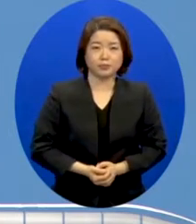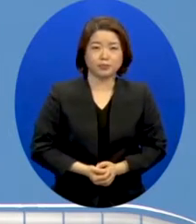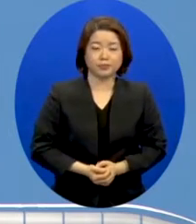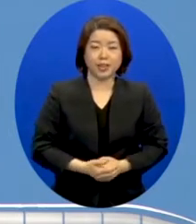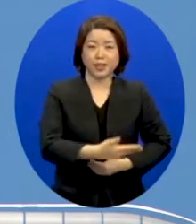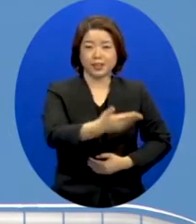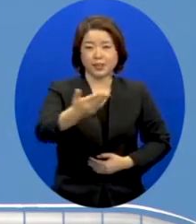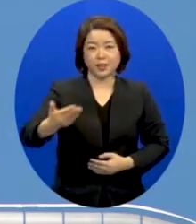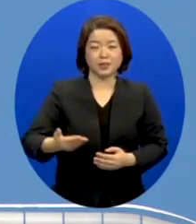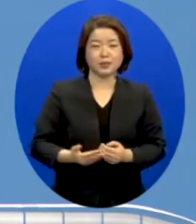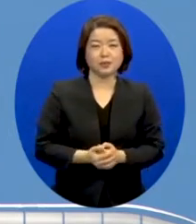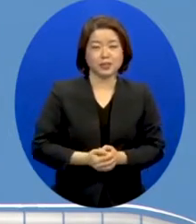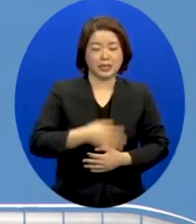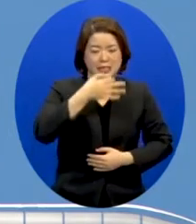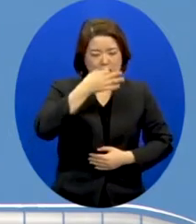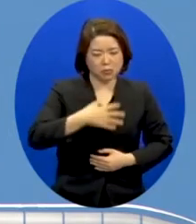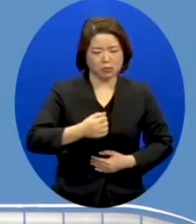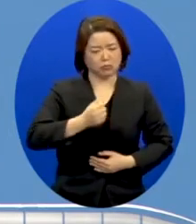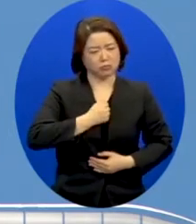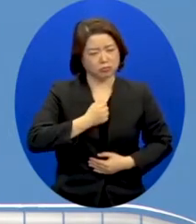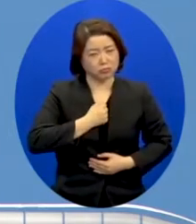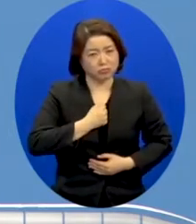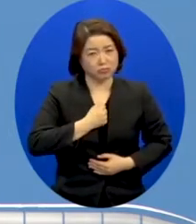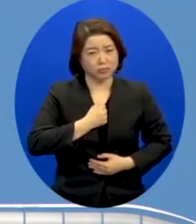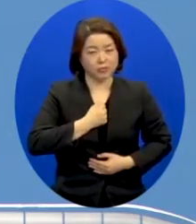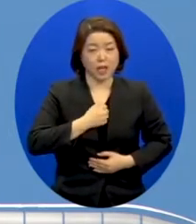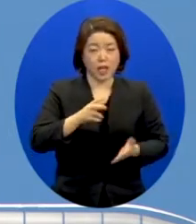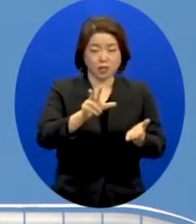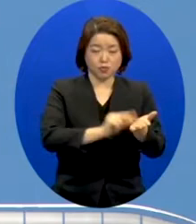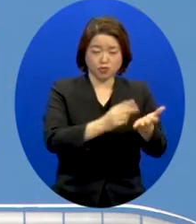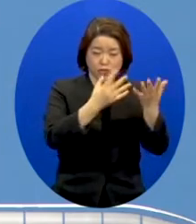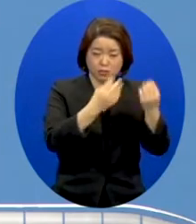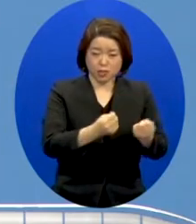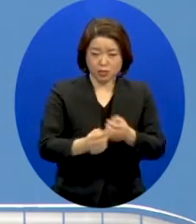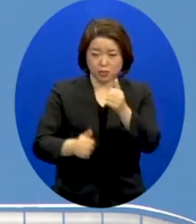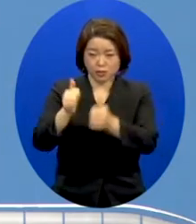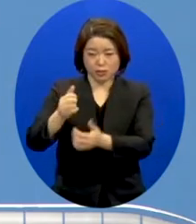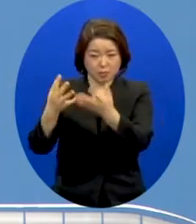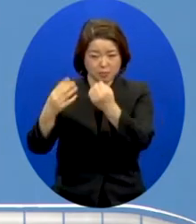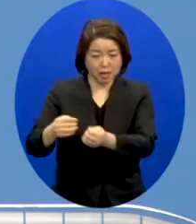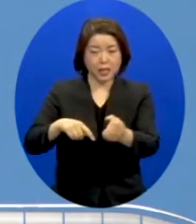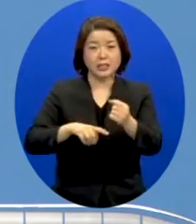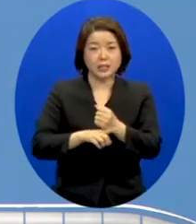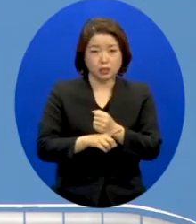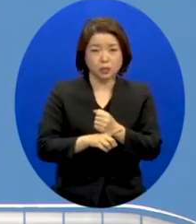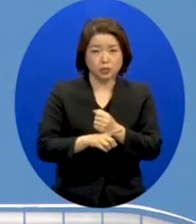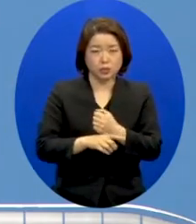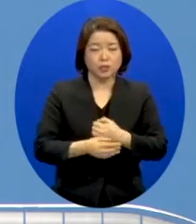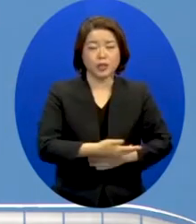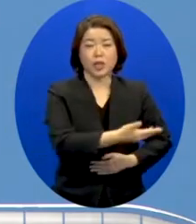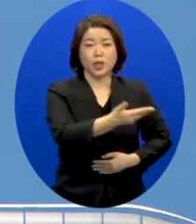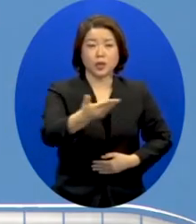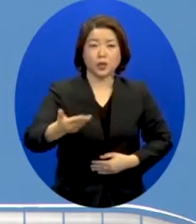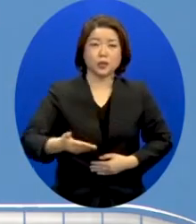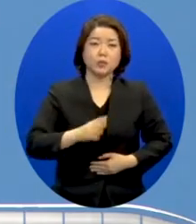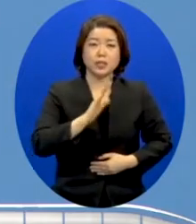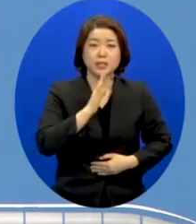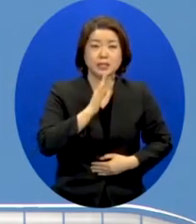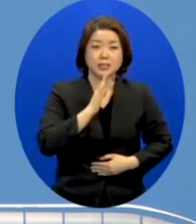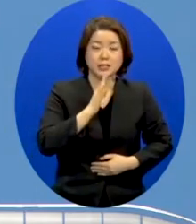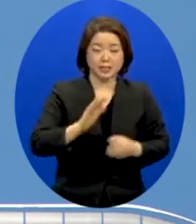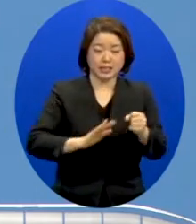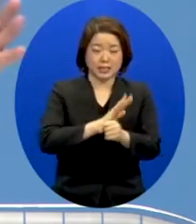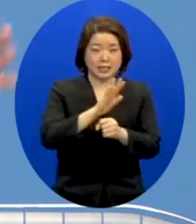여러분이 힘들고 답답하고 또 문제가 많고 시험이 많은 이유는 여러분에게 진짜 사랑의